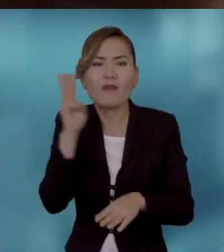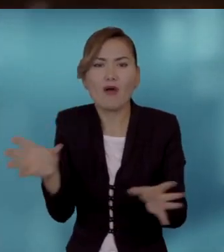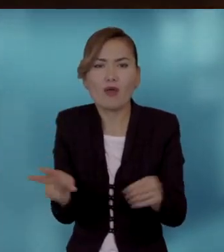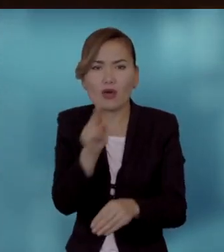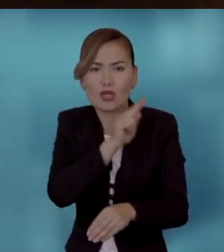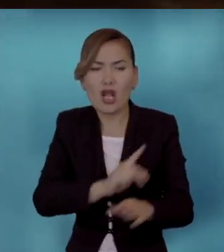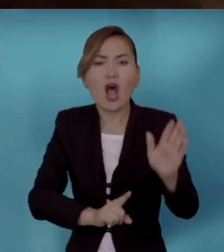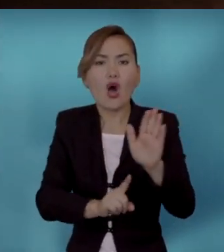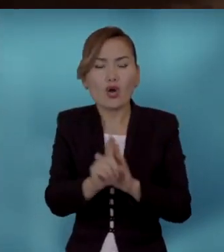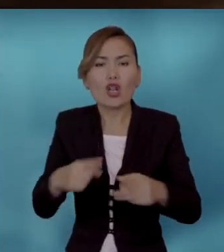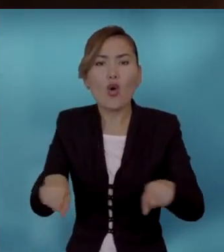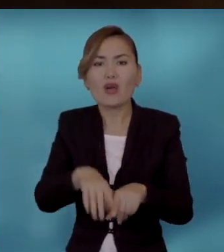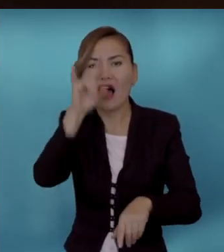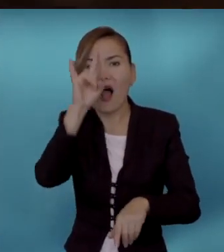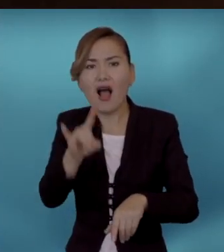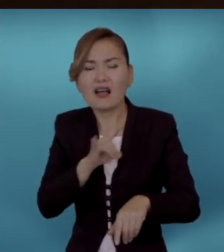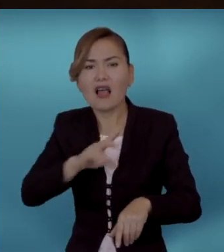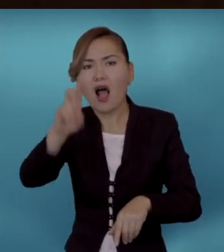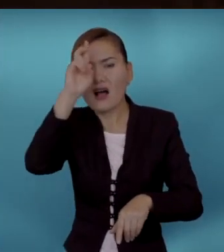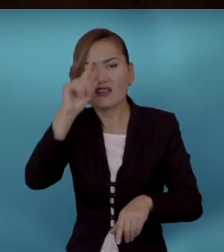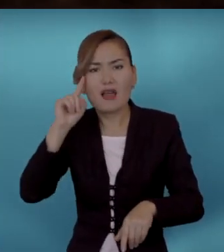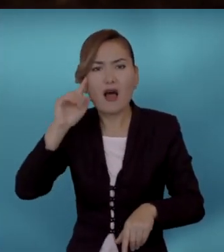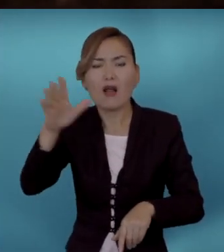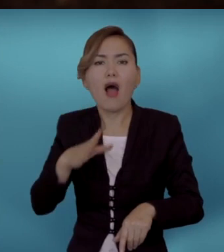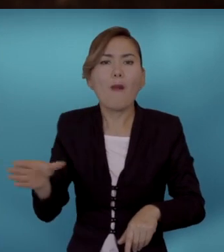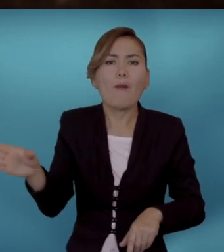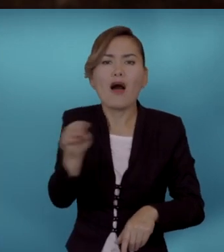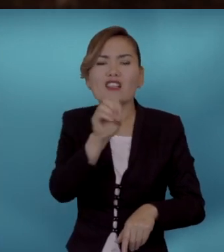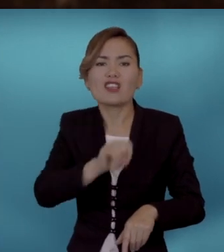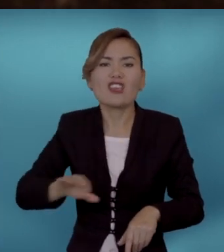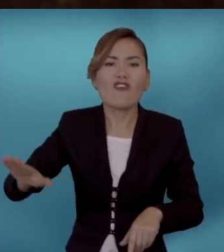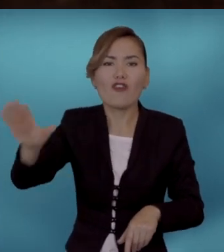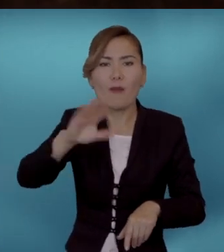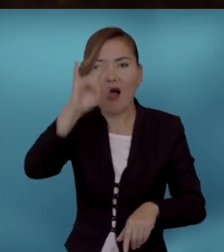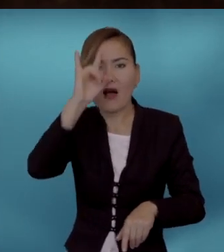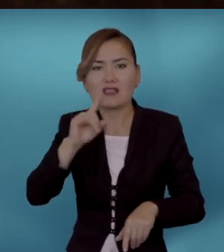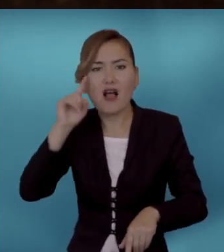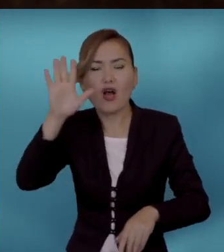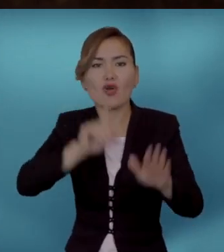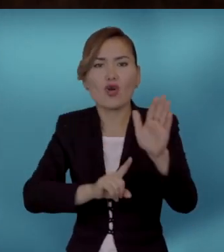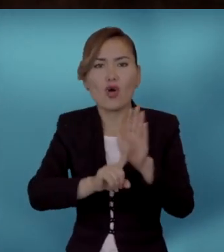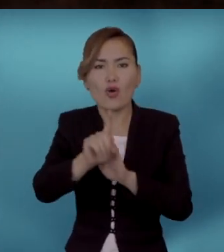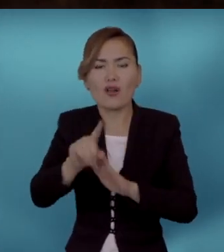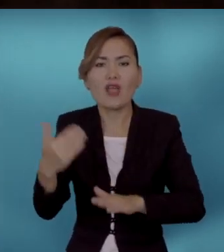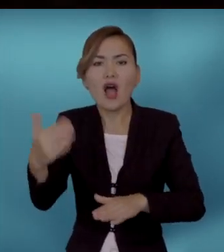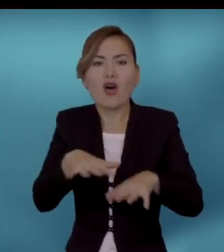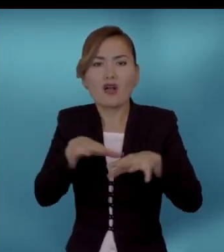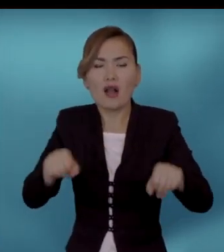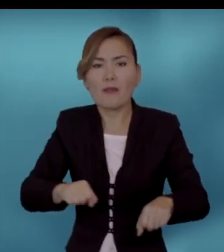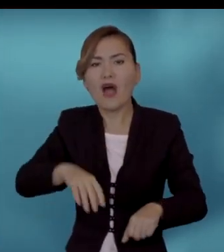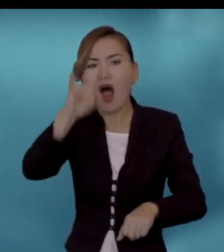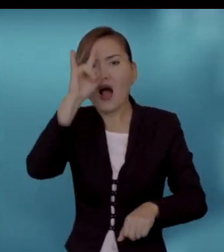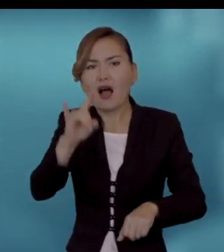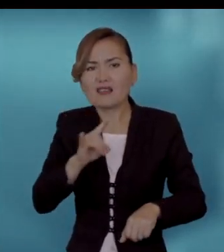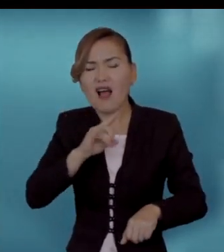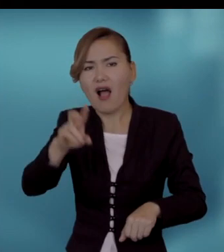ұлғайды. Ел шекарасын анталаған жаудан қорғау үшін Қасым хан 300 мың сарбаздан құралған үлкен әскер жасақтады.